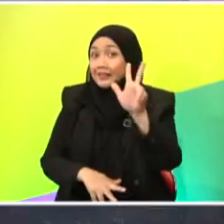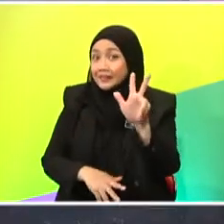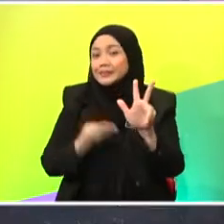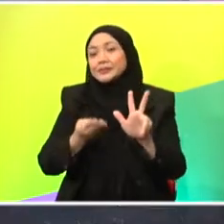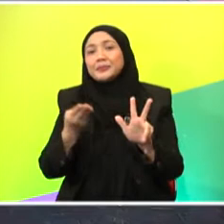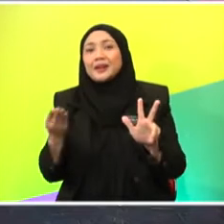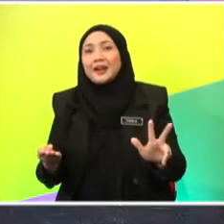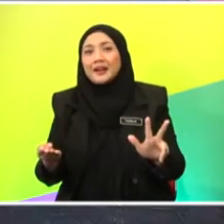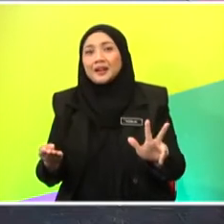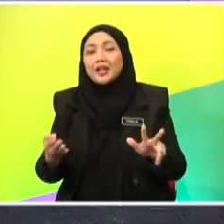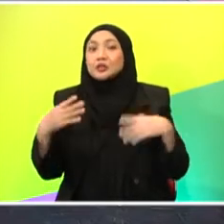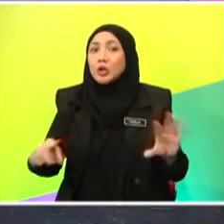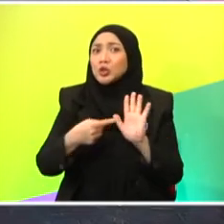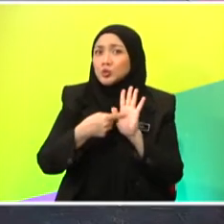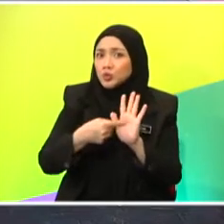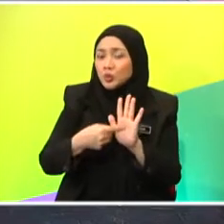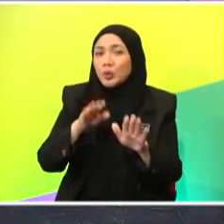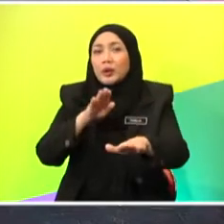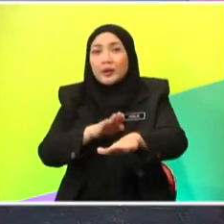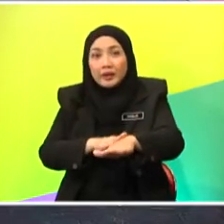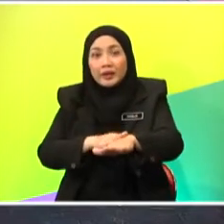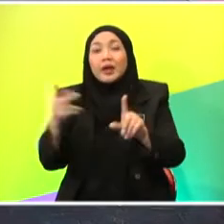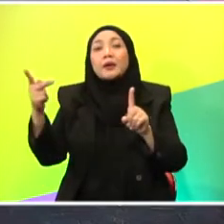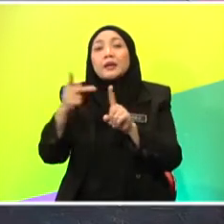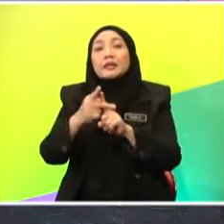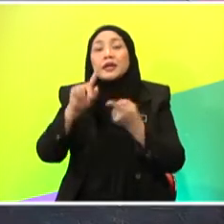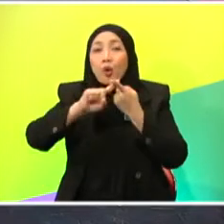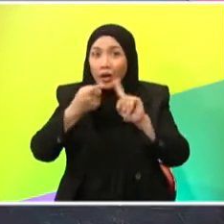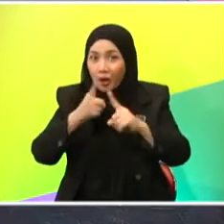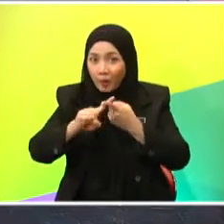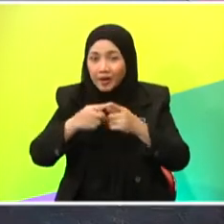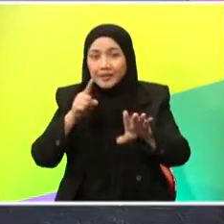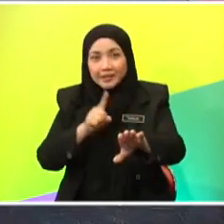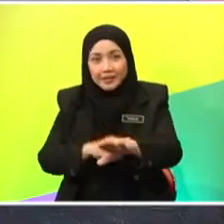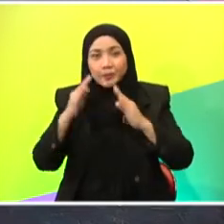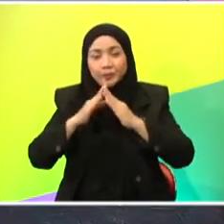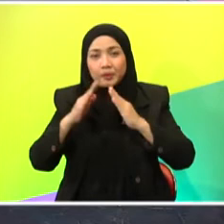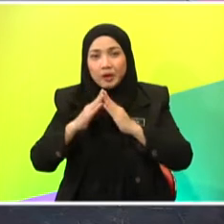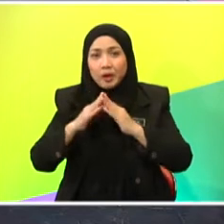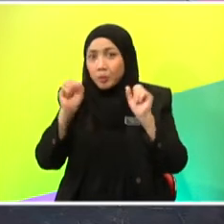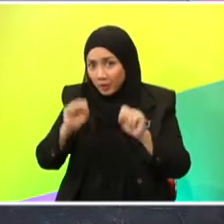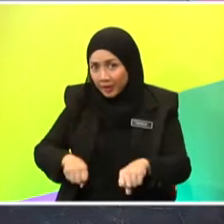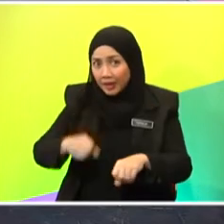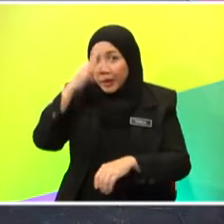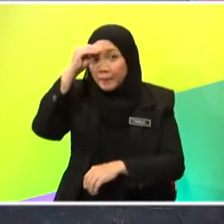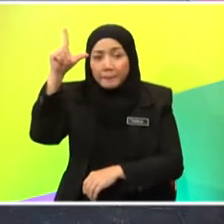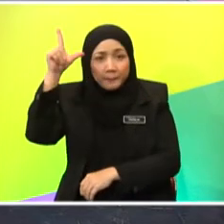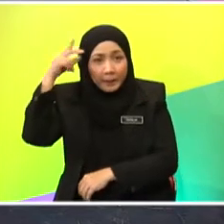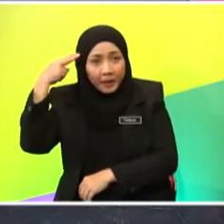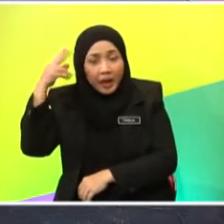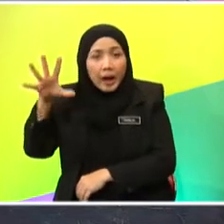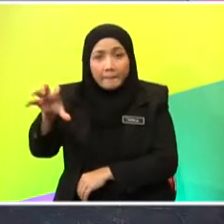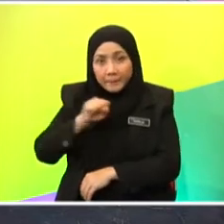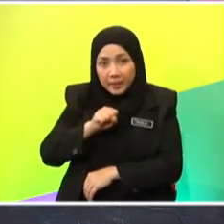yang Kita tunjuk dekat kawan-kawan kita HDC Gua boleh tak habiskan untuk cek gule banyak